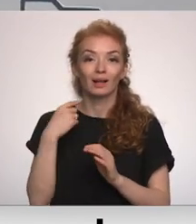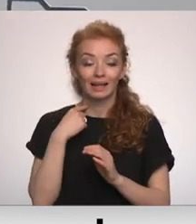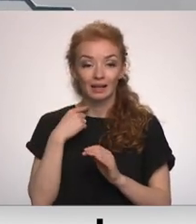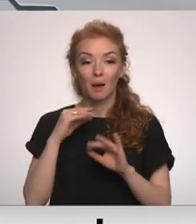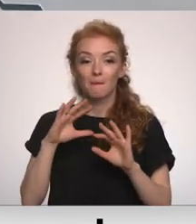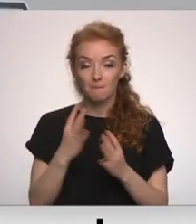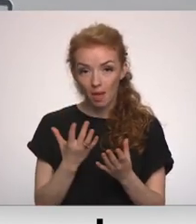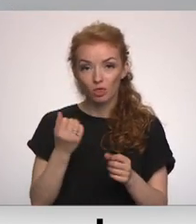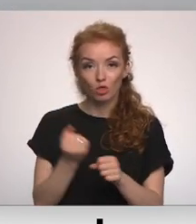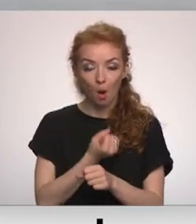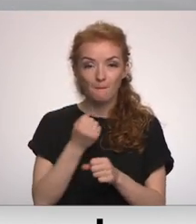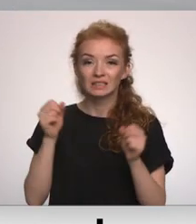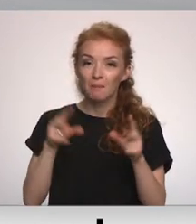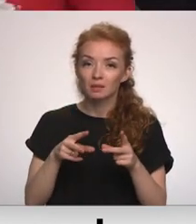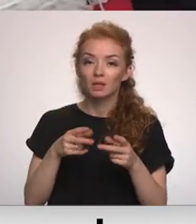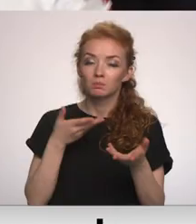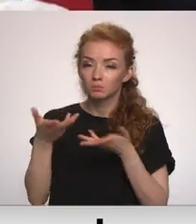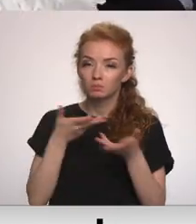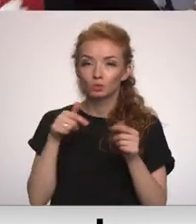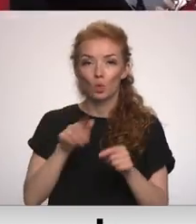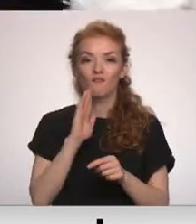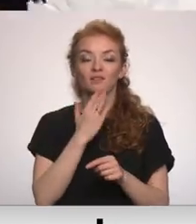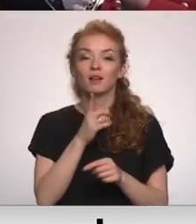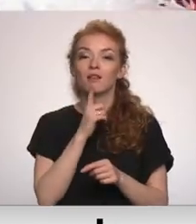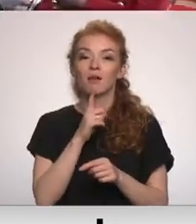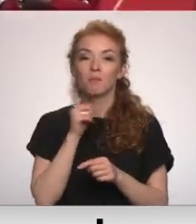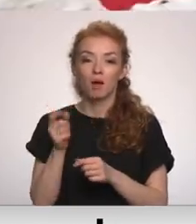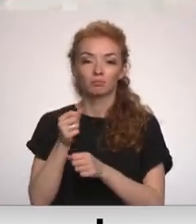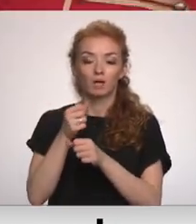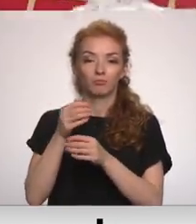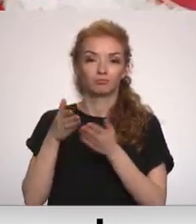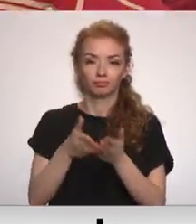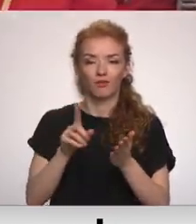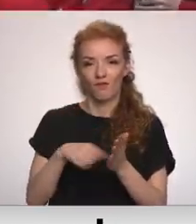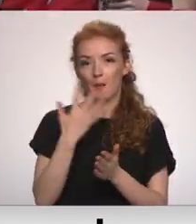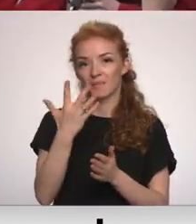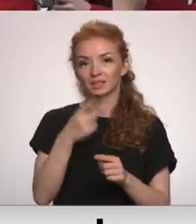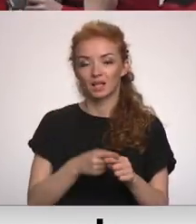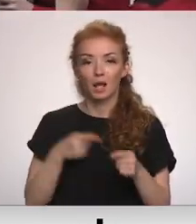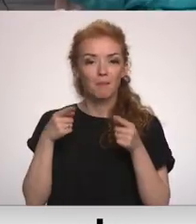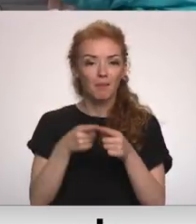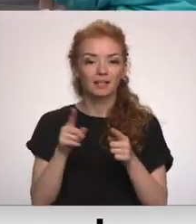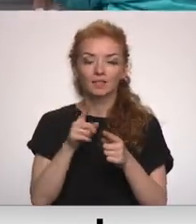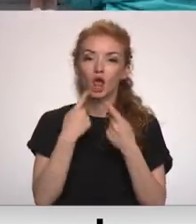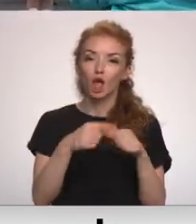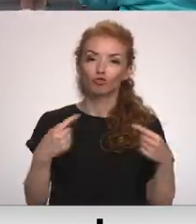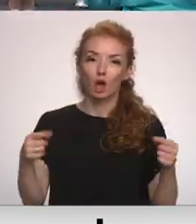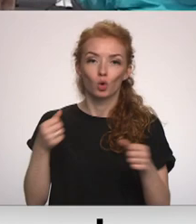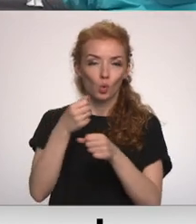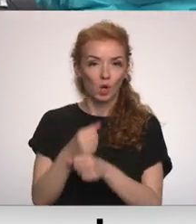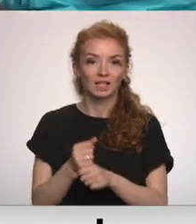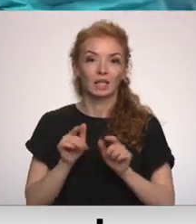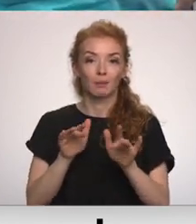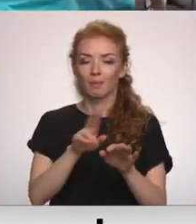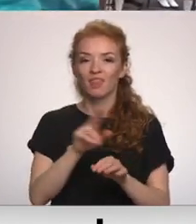pēc ilga turisma speciālistu darba šovasar Liepājā tie piestās vēl 5 reizes. Mērķis ir dažādot ostas darbību, ne